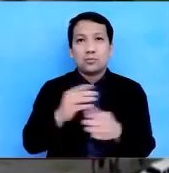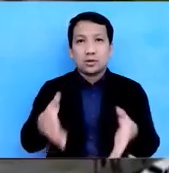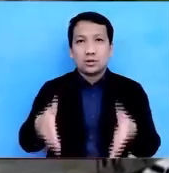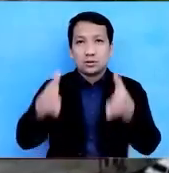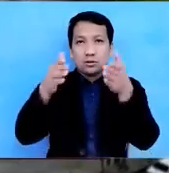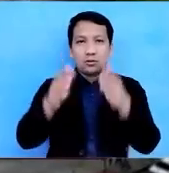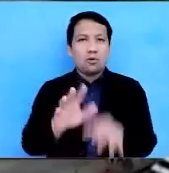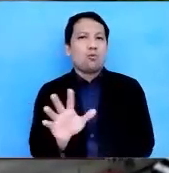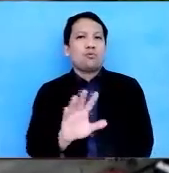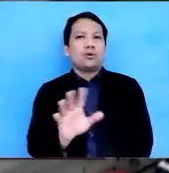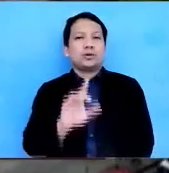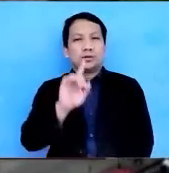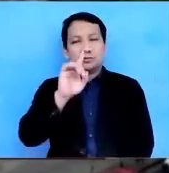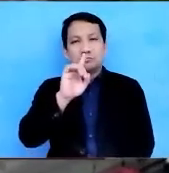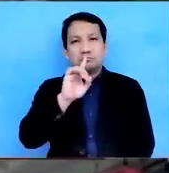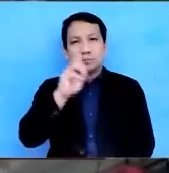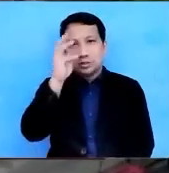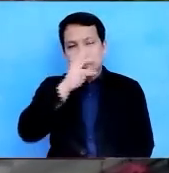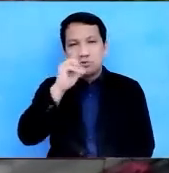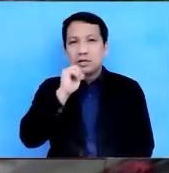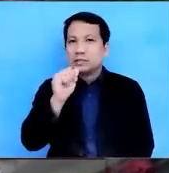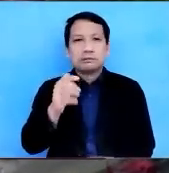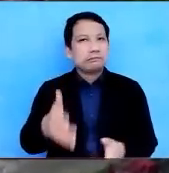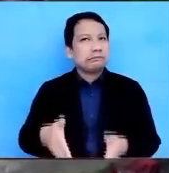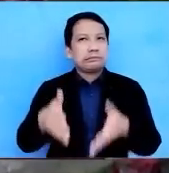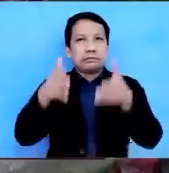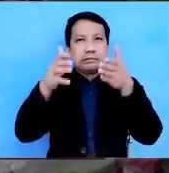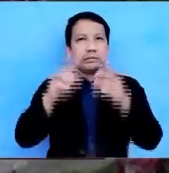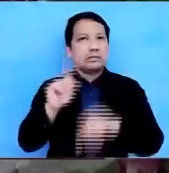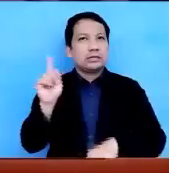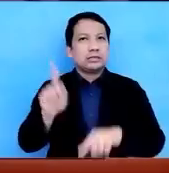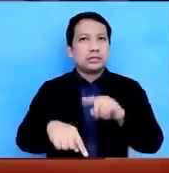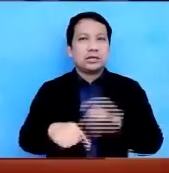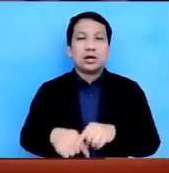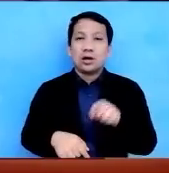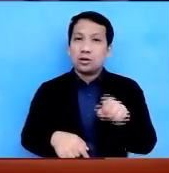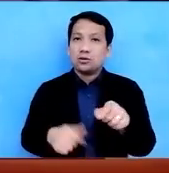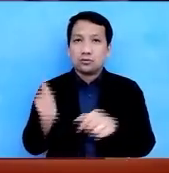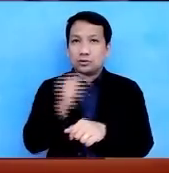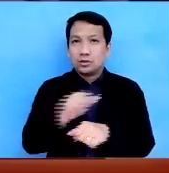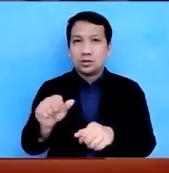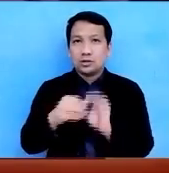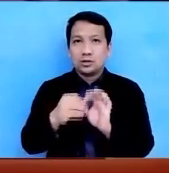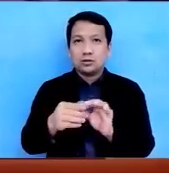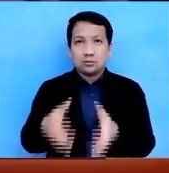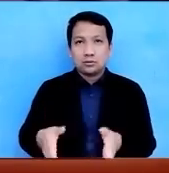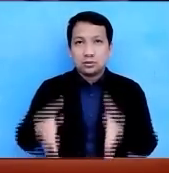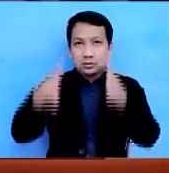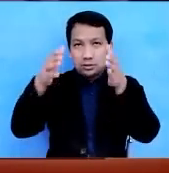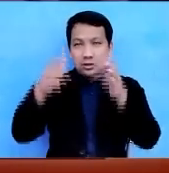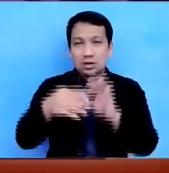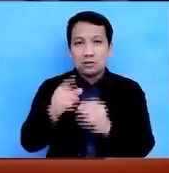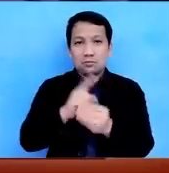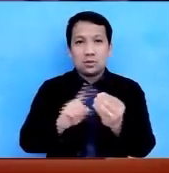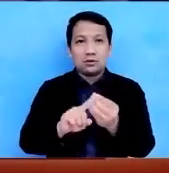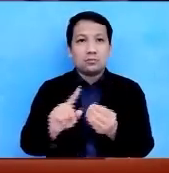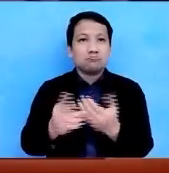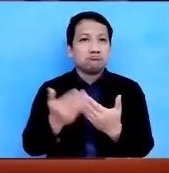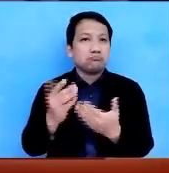kayong mag-alala. Hindi na po maaari pang patayuan ng kahit anumang gusali maliban